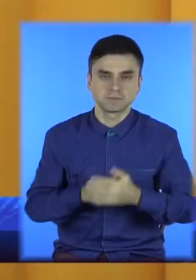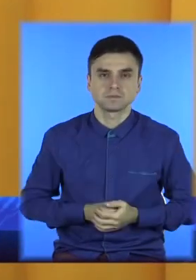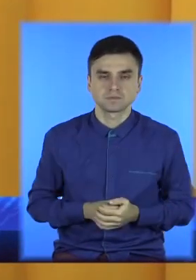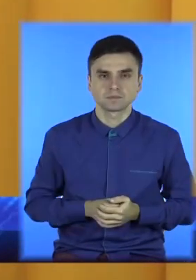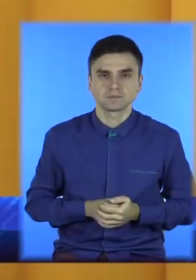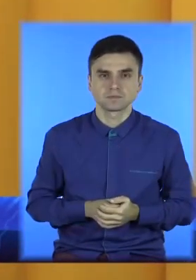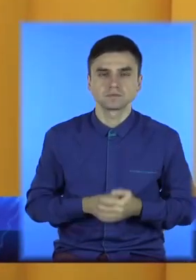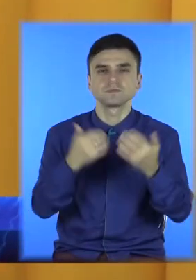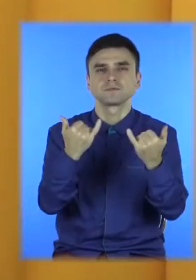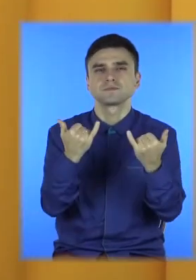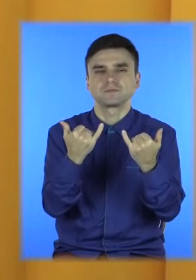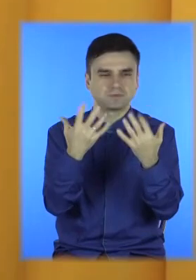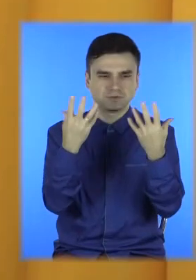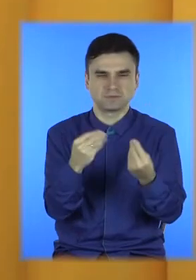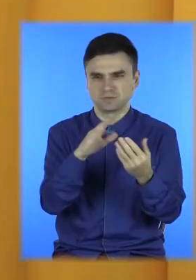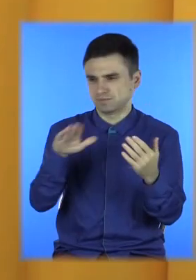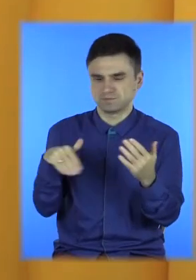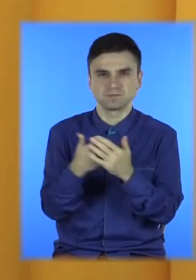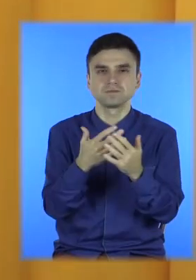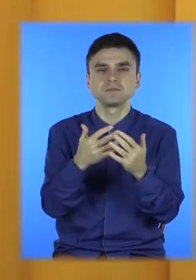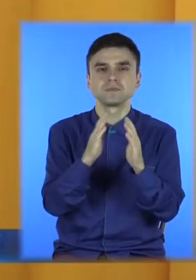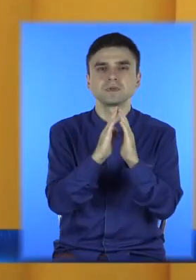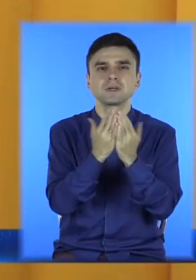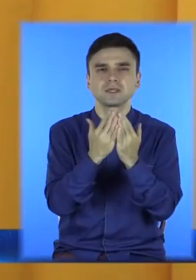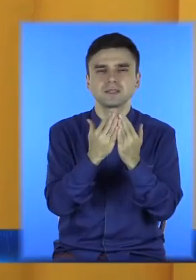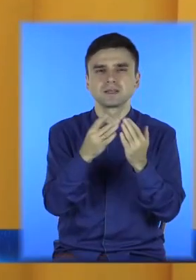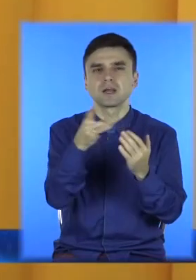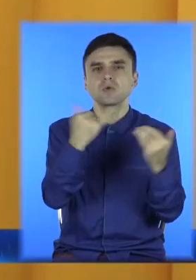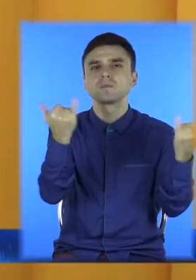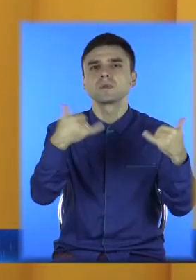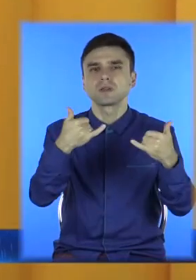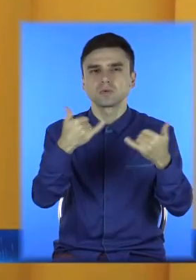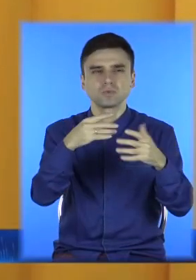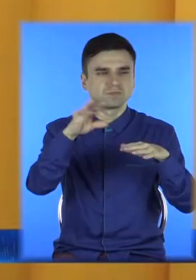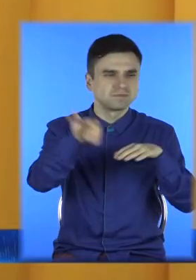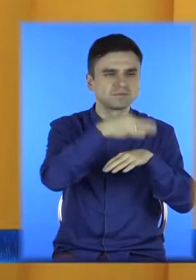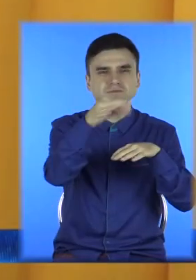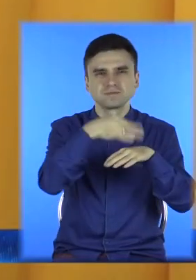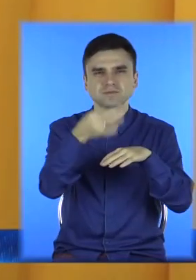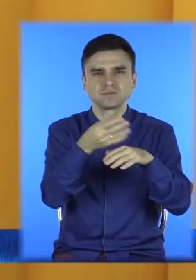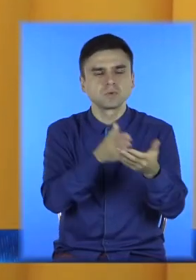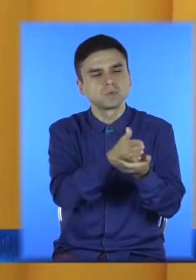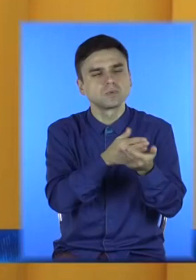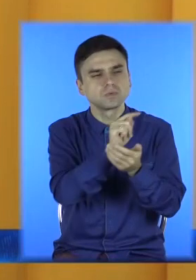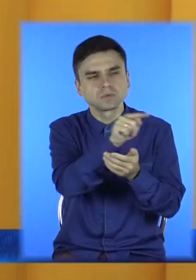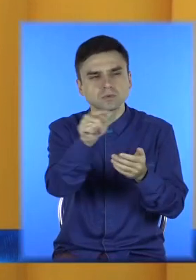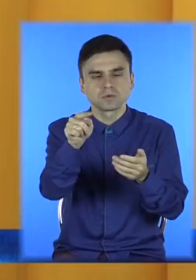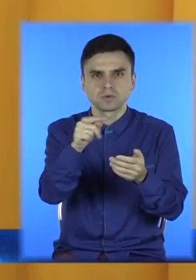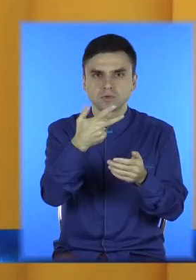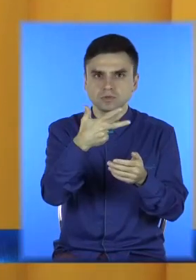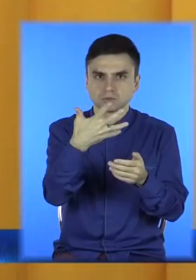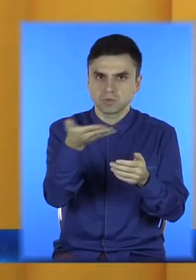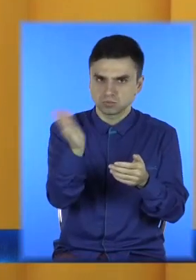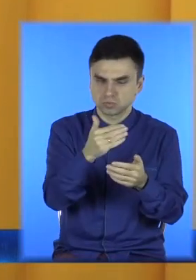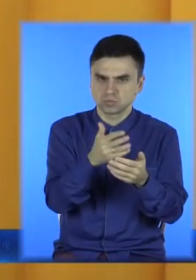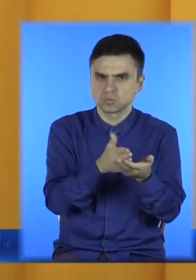зареєстровано 35 шлюбів, ті, які вже є ювілеями. Це 25 років, 50 років та вперше 60